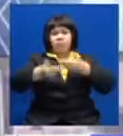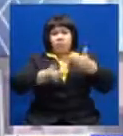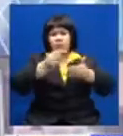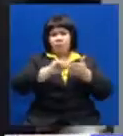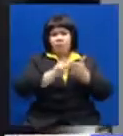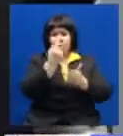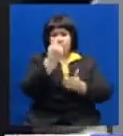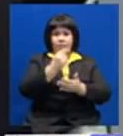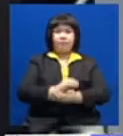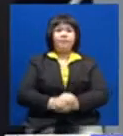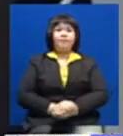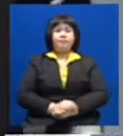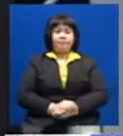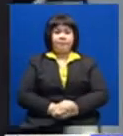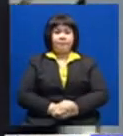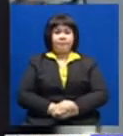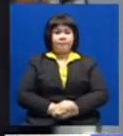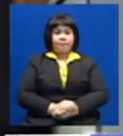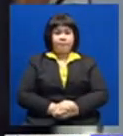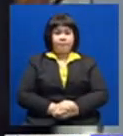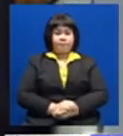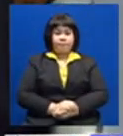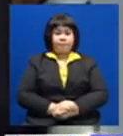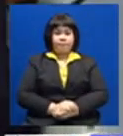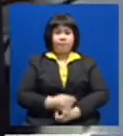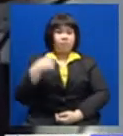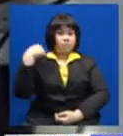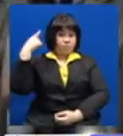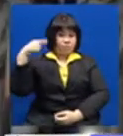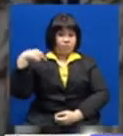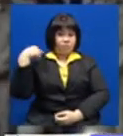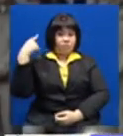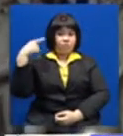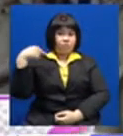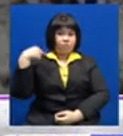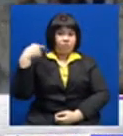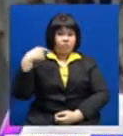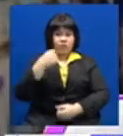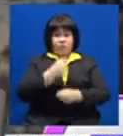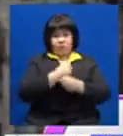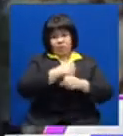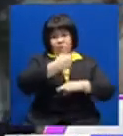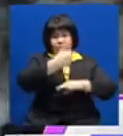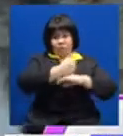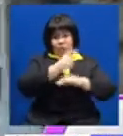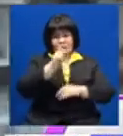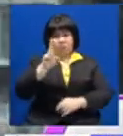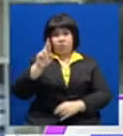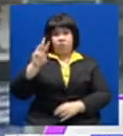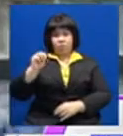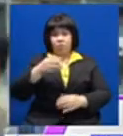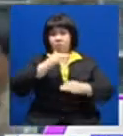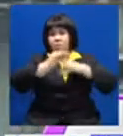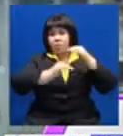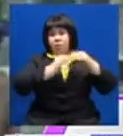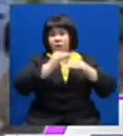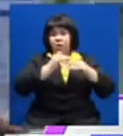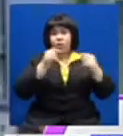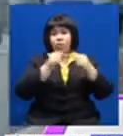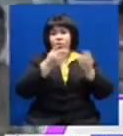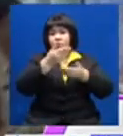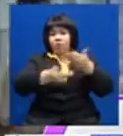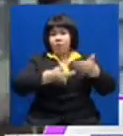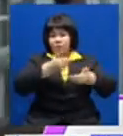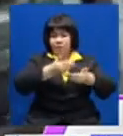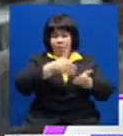ค่ะนางสาวผ่องพรรณจีระวิริยะพันธุ์อธิบดีกรมพัฒนาธุรกิจการค้าเปิดศูนย์